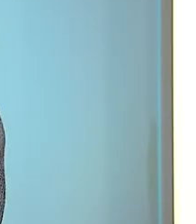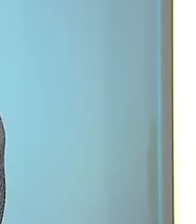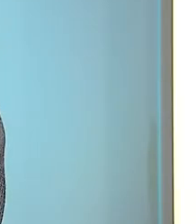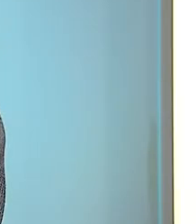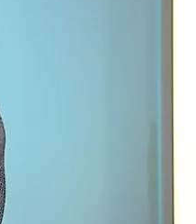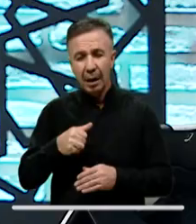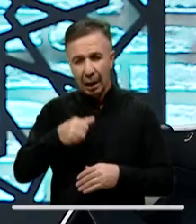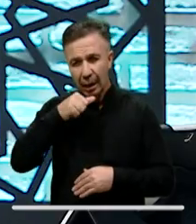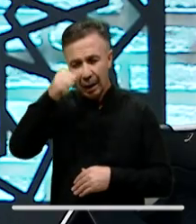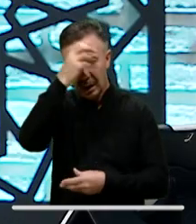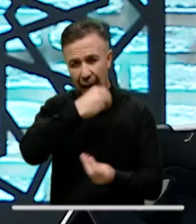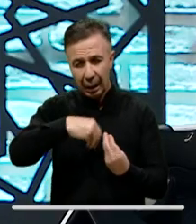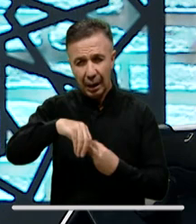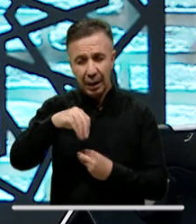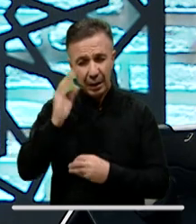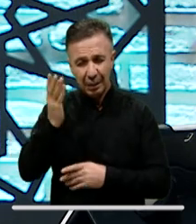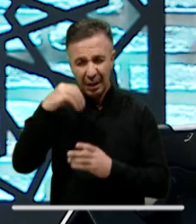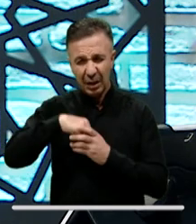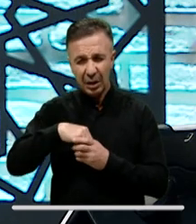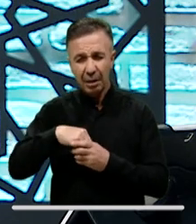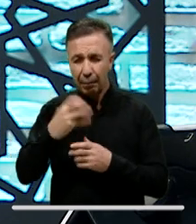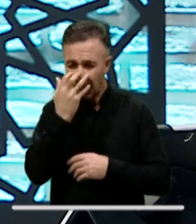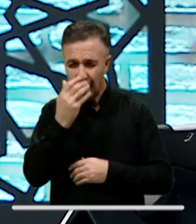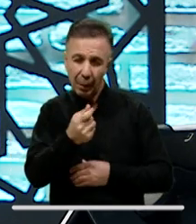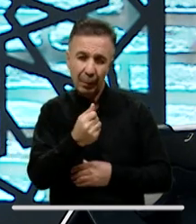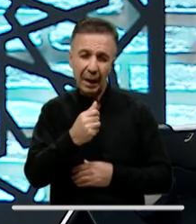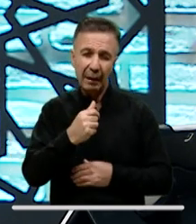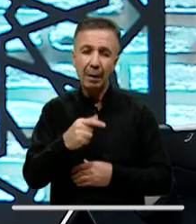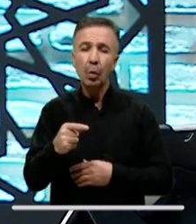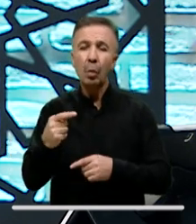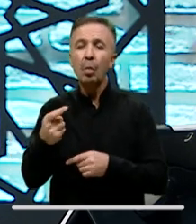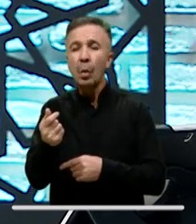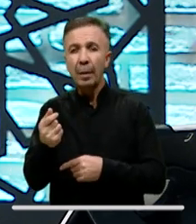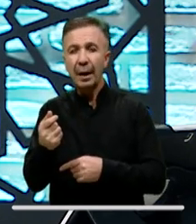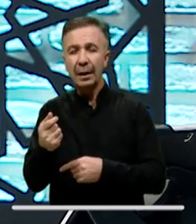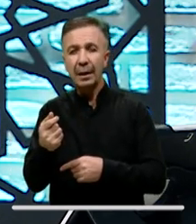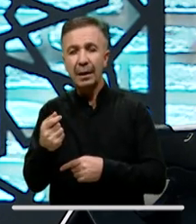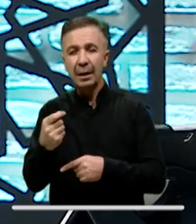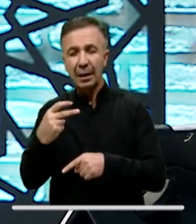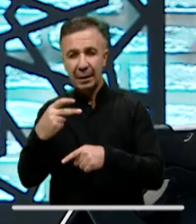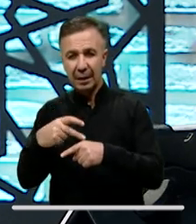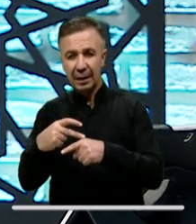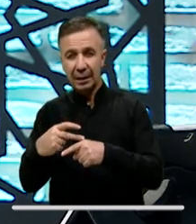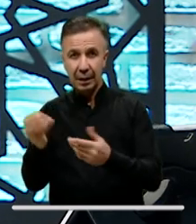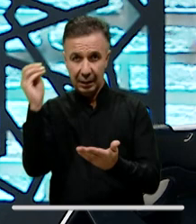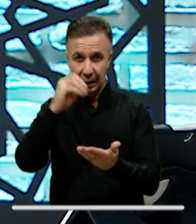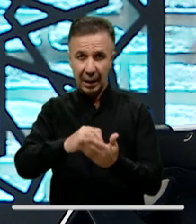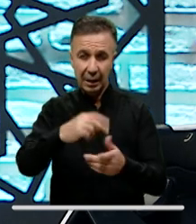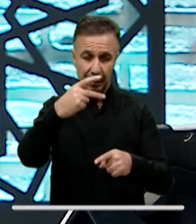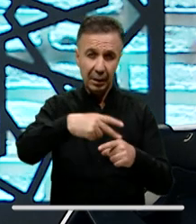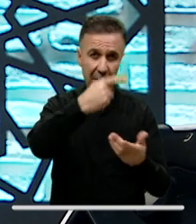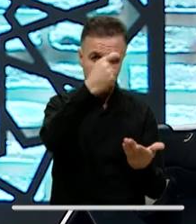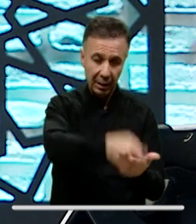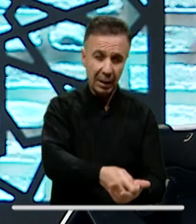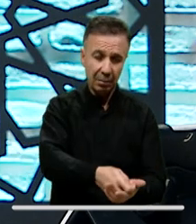için beklettiğim bir param var. Bu parayı zekata dahil edeceğim mi? Yani zekat hesaplaması yaparken bu parayı da dahil